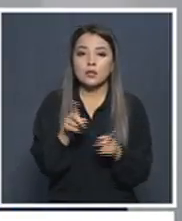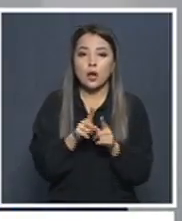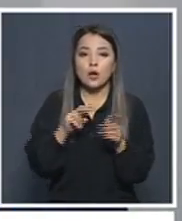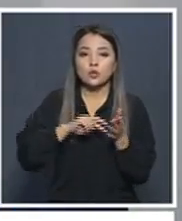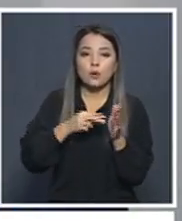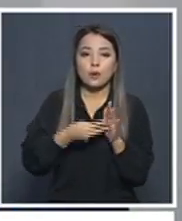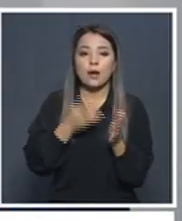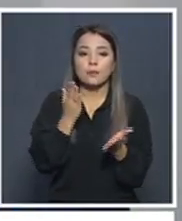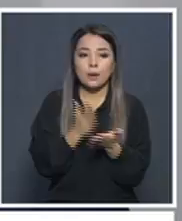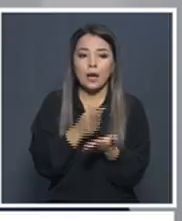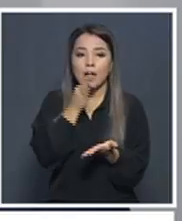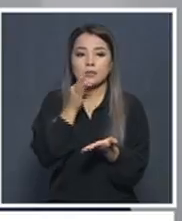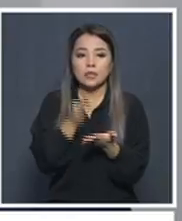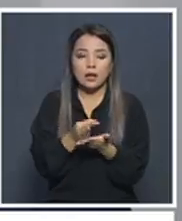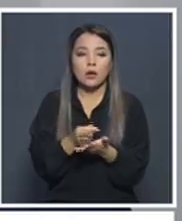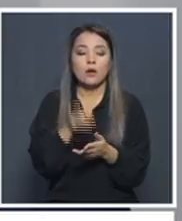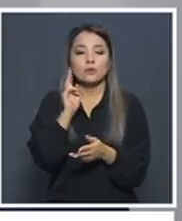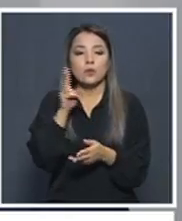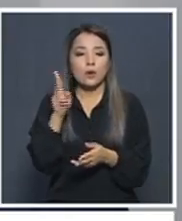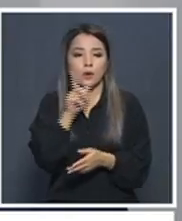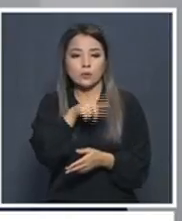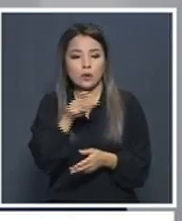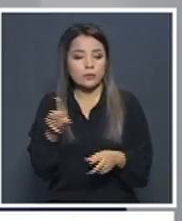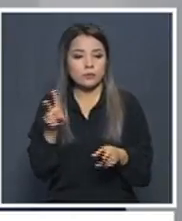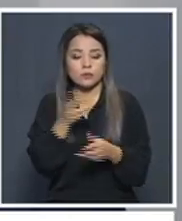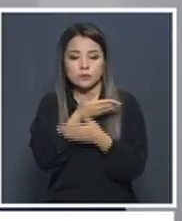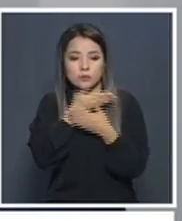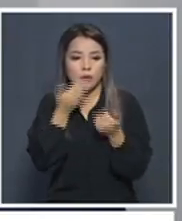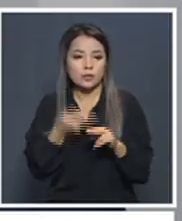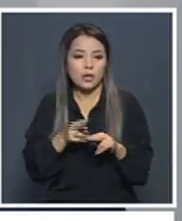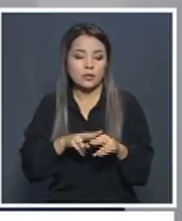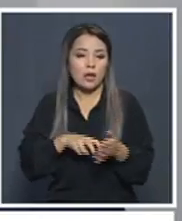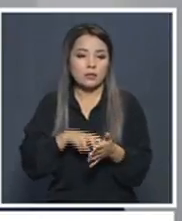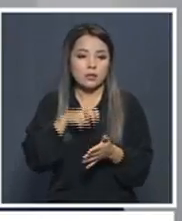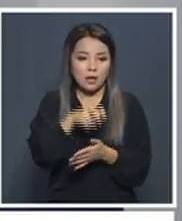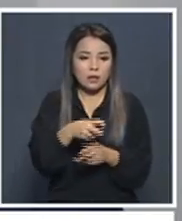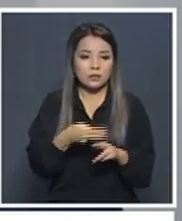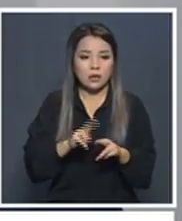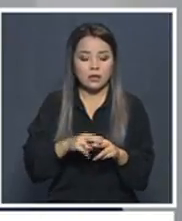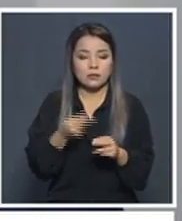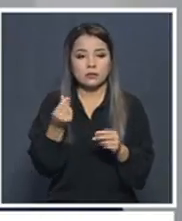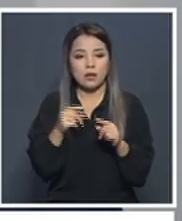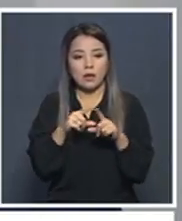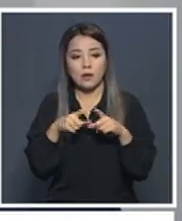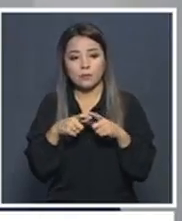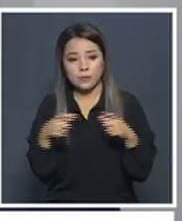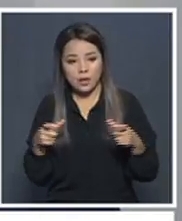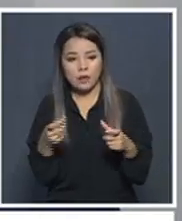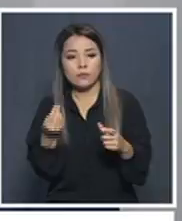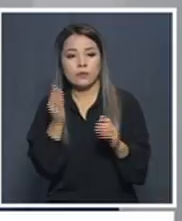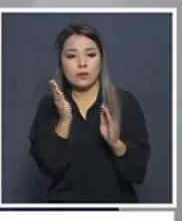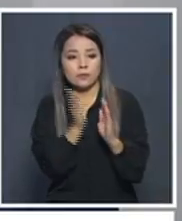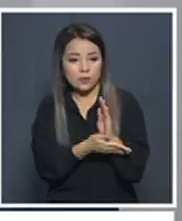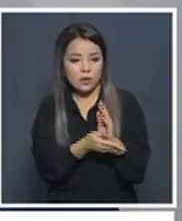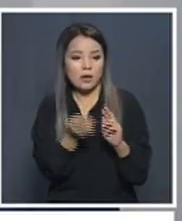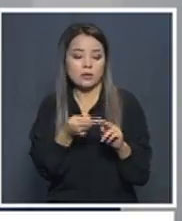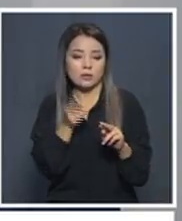Бұл жерде қазір былай қарасақ, ешкім хат жазбайды. Конверт тек қана соңғы уақытта пара беруге айналып кеткен құрал. Сондықтан біз конвертке